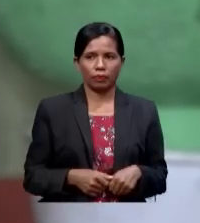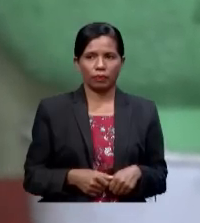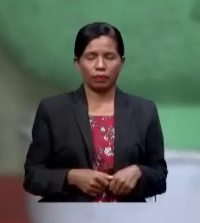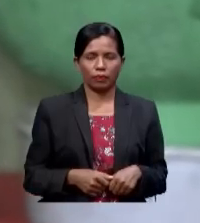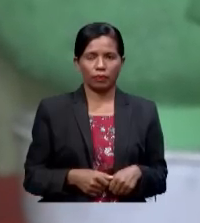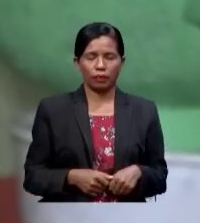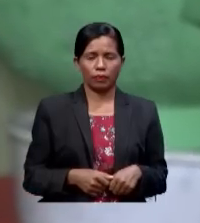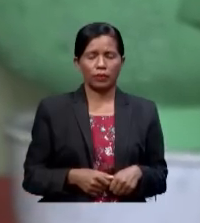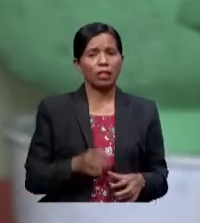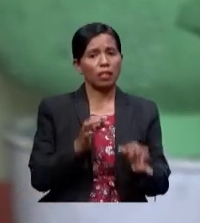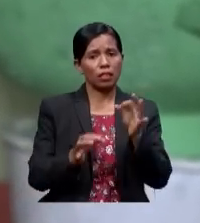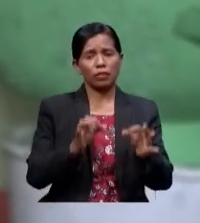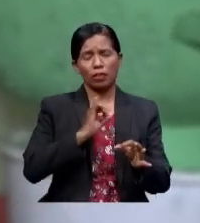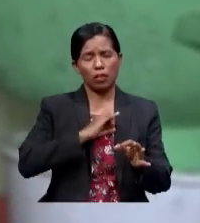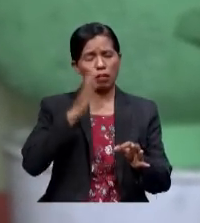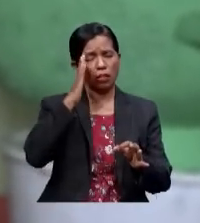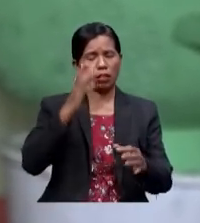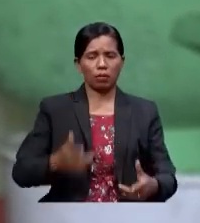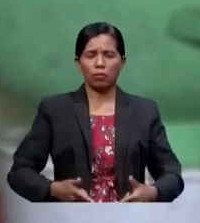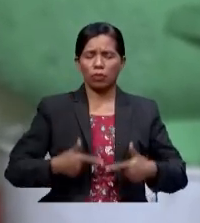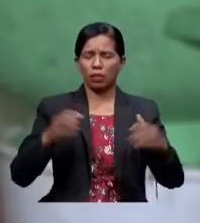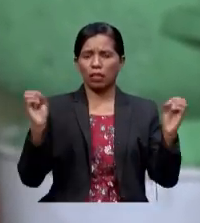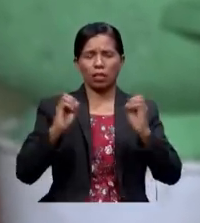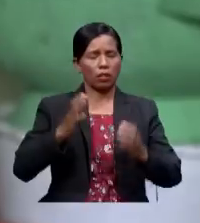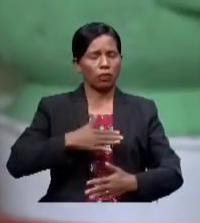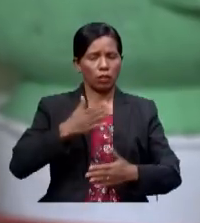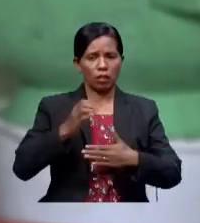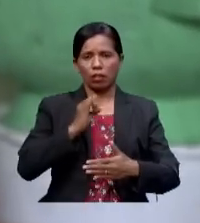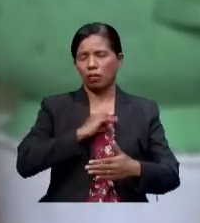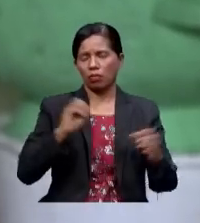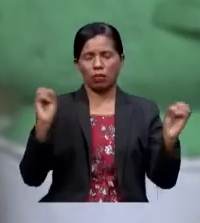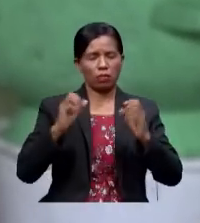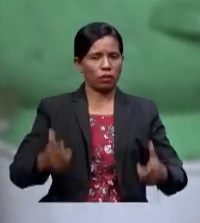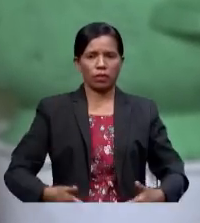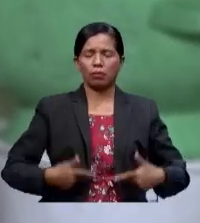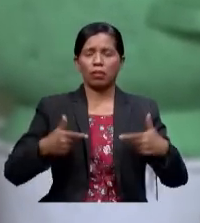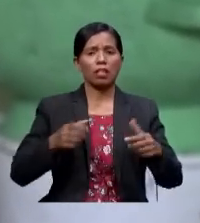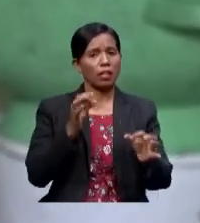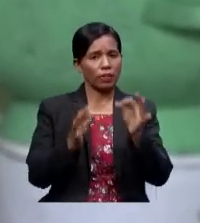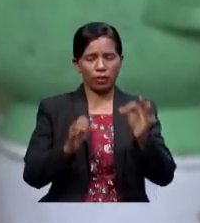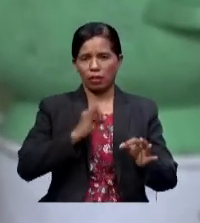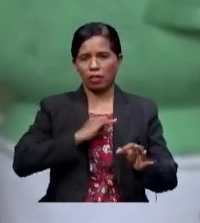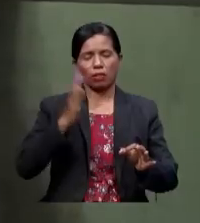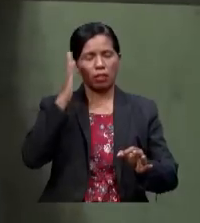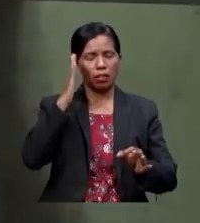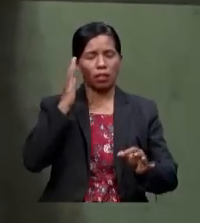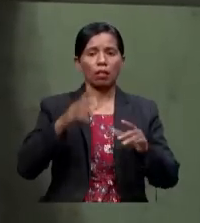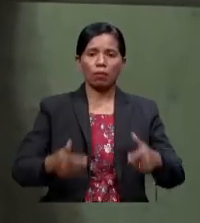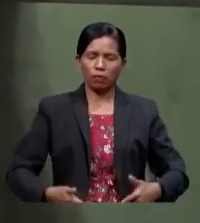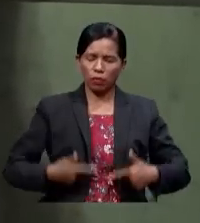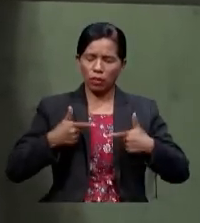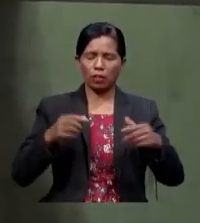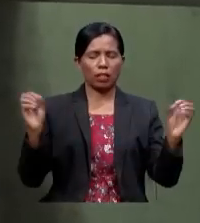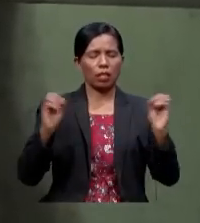Si hau hatene Moris nela yak solok, hau lakohi atu Moris. Si hau hatene Moris nela yak familia,